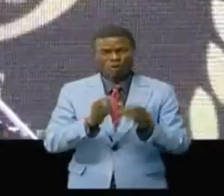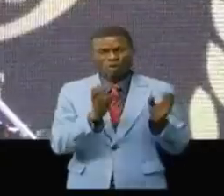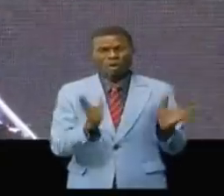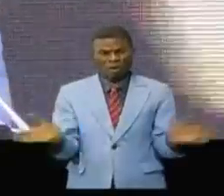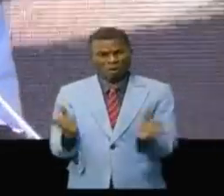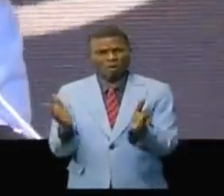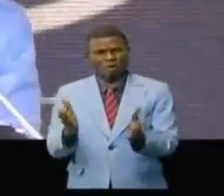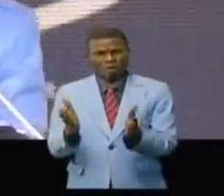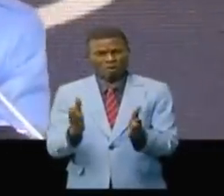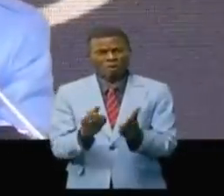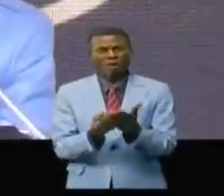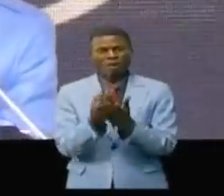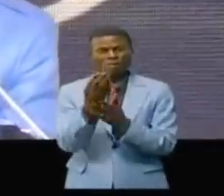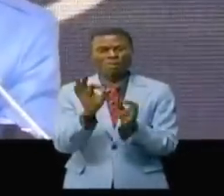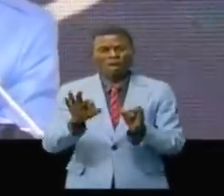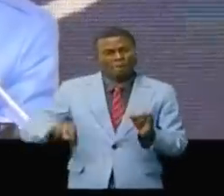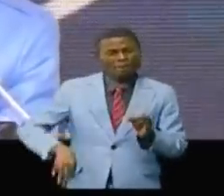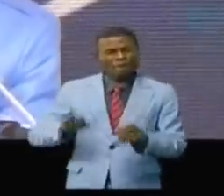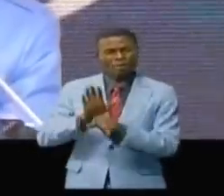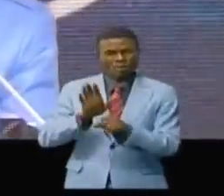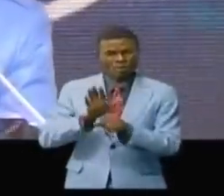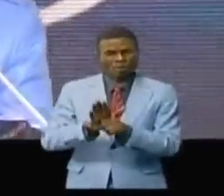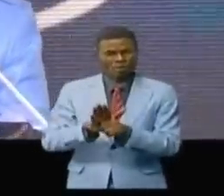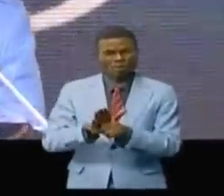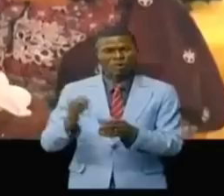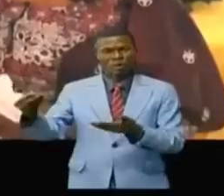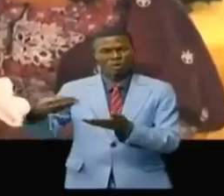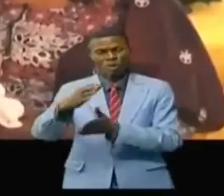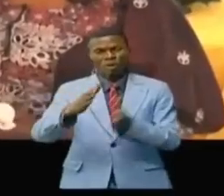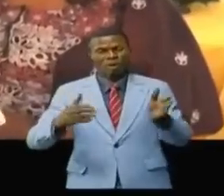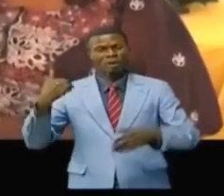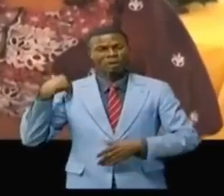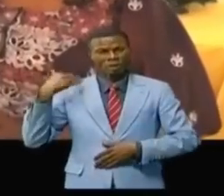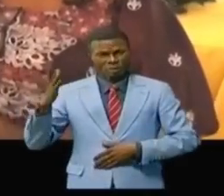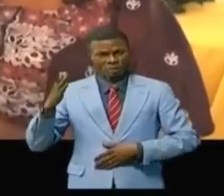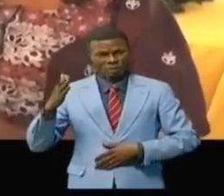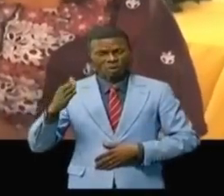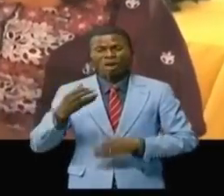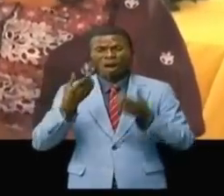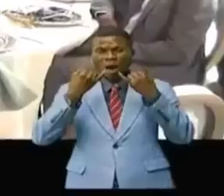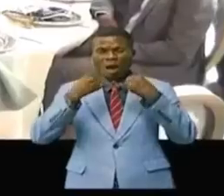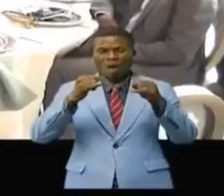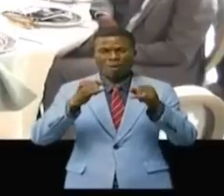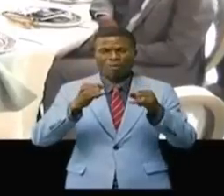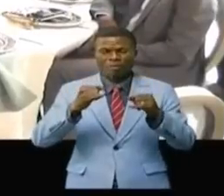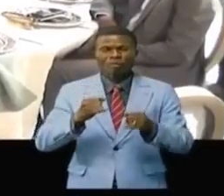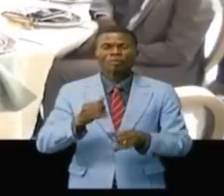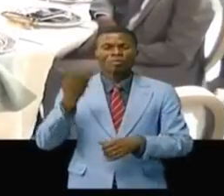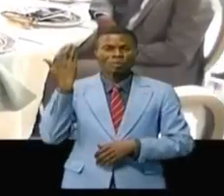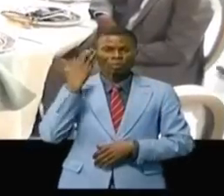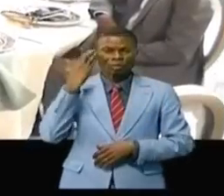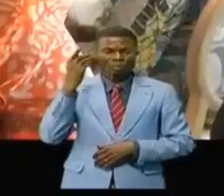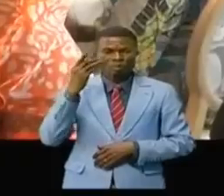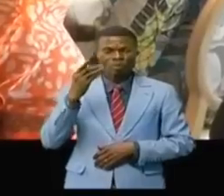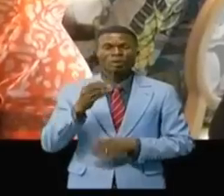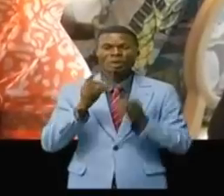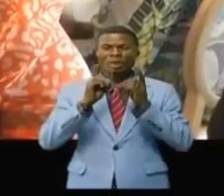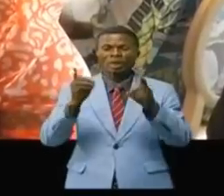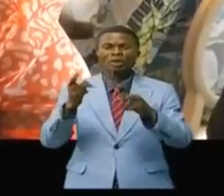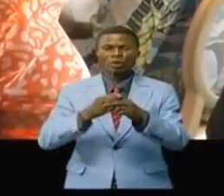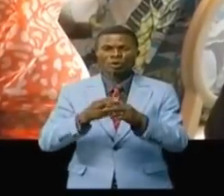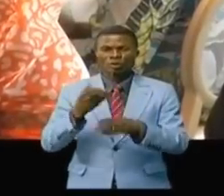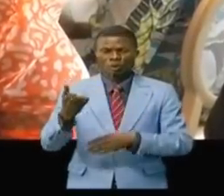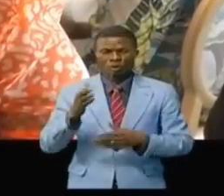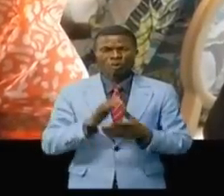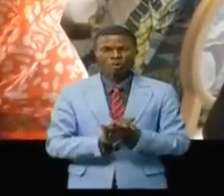d'encadrement ont produit un impact considérable dans la mobilisation de recettes, a rappelé Guylain Nyembo lors de son bref discours.